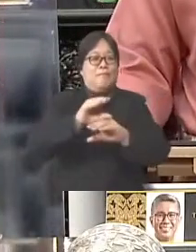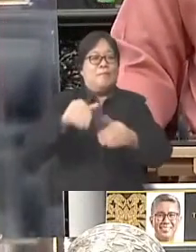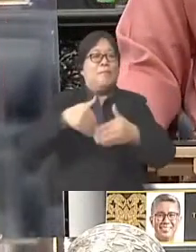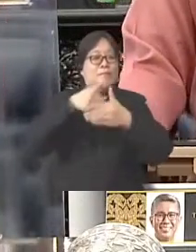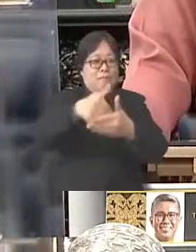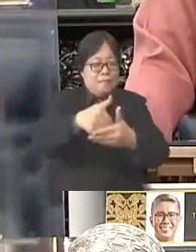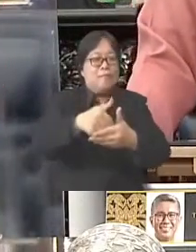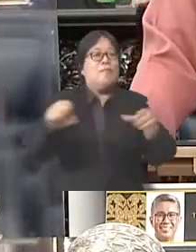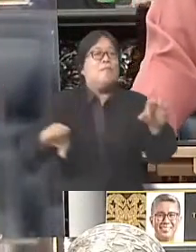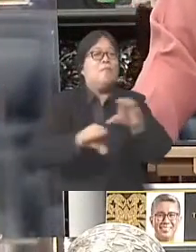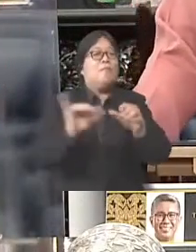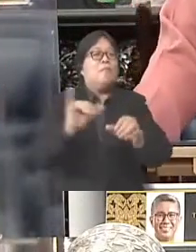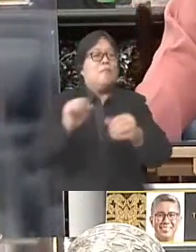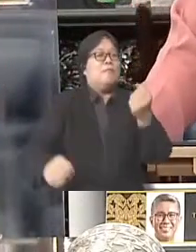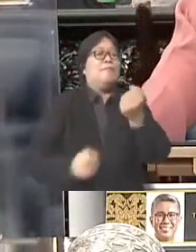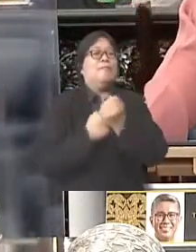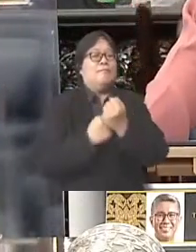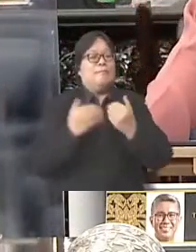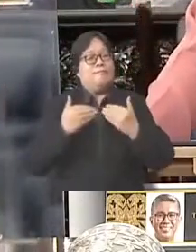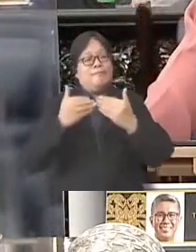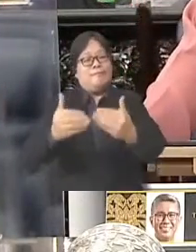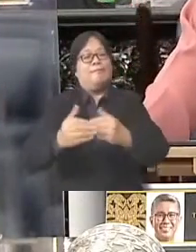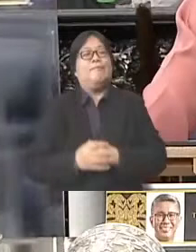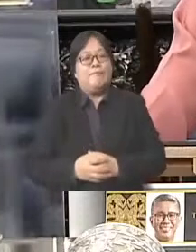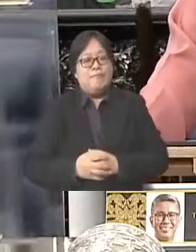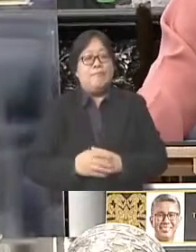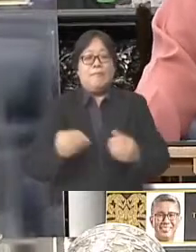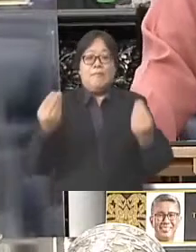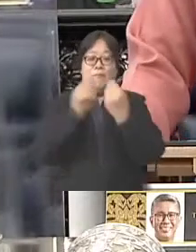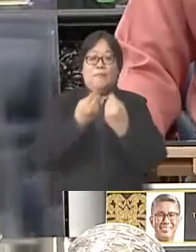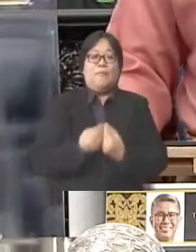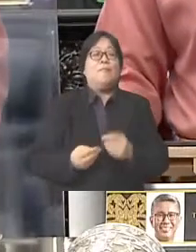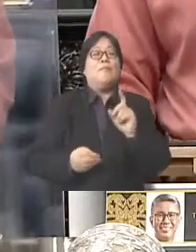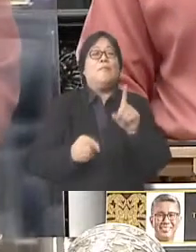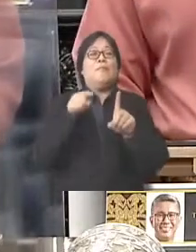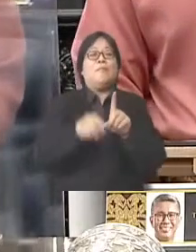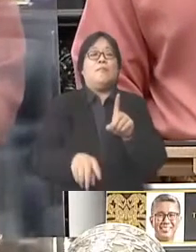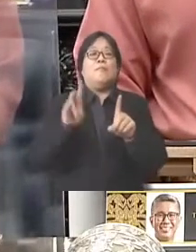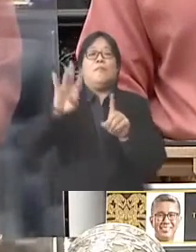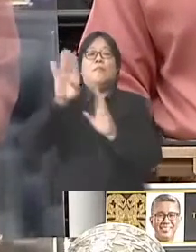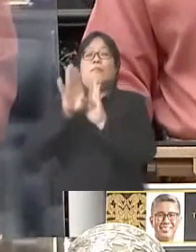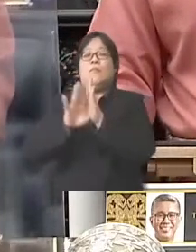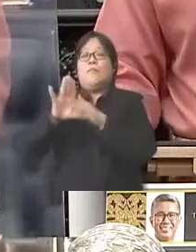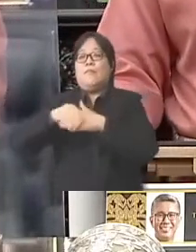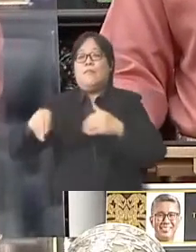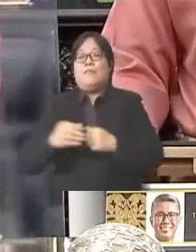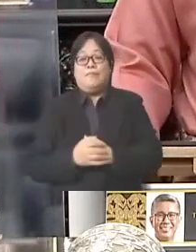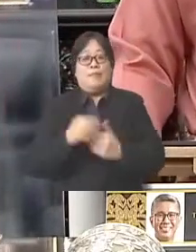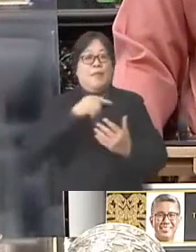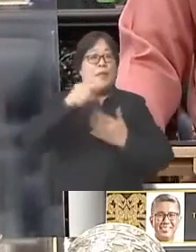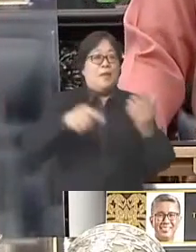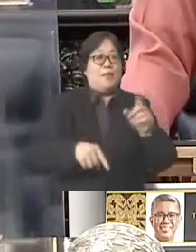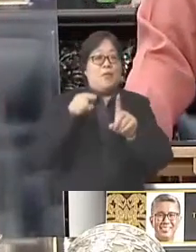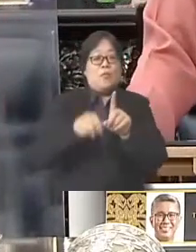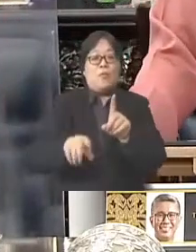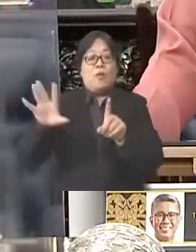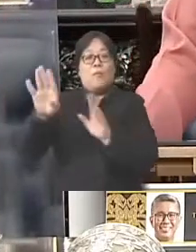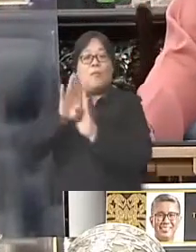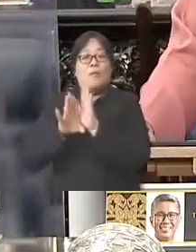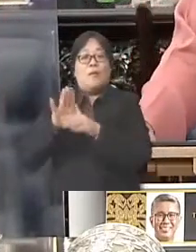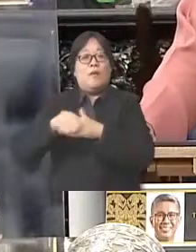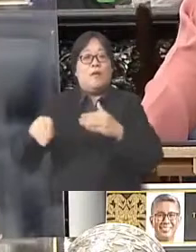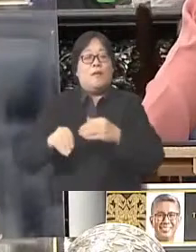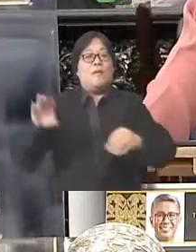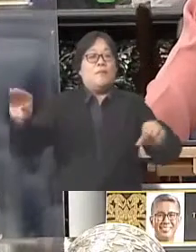bagi industri pertanyaannya perikanan akan diteruskan dengan peruntukan sebanyak satu persen 7 lengket antaranya itu berkali